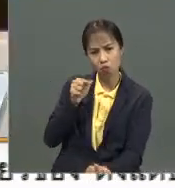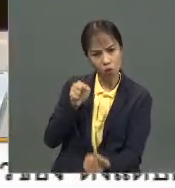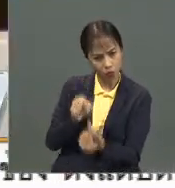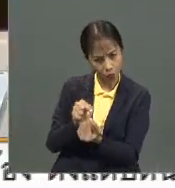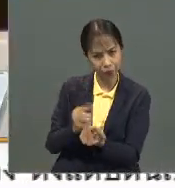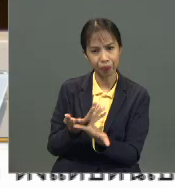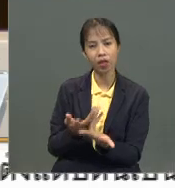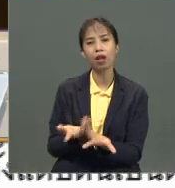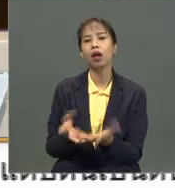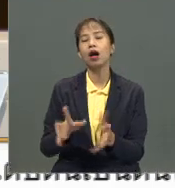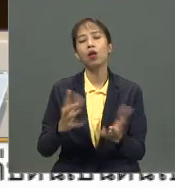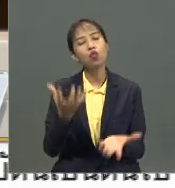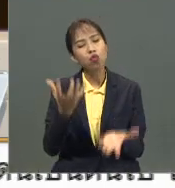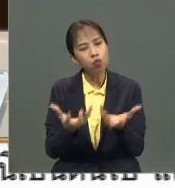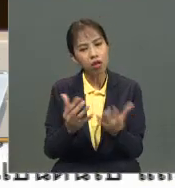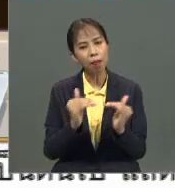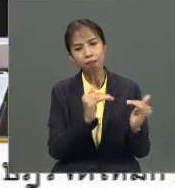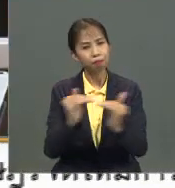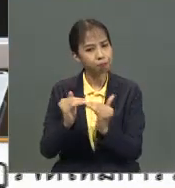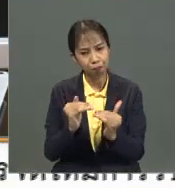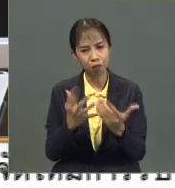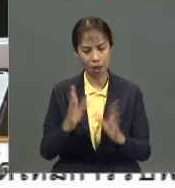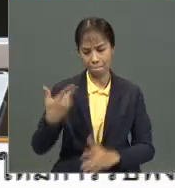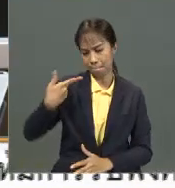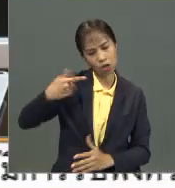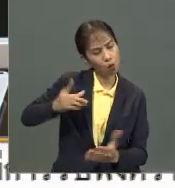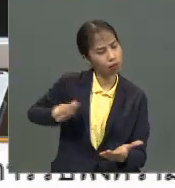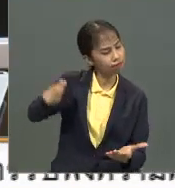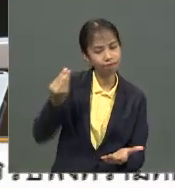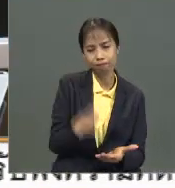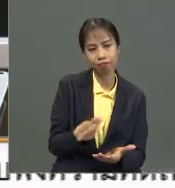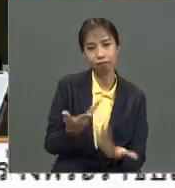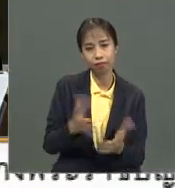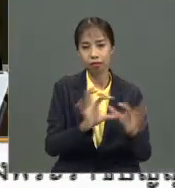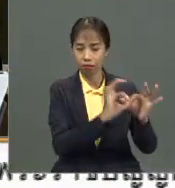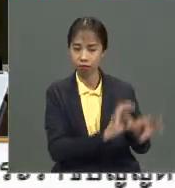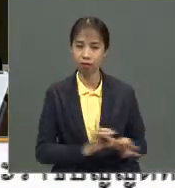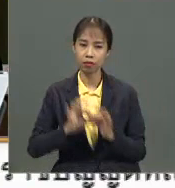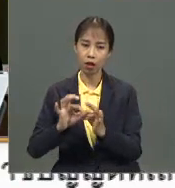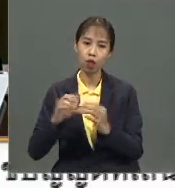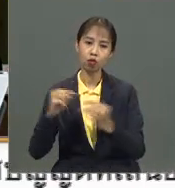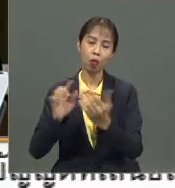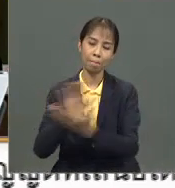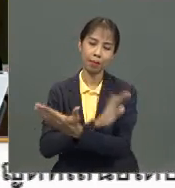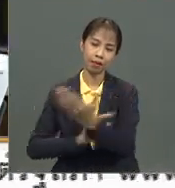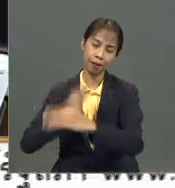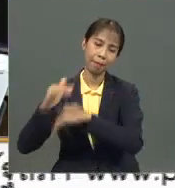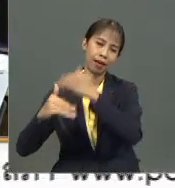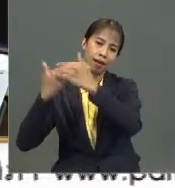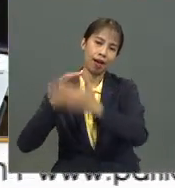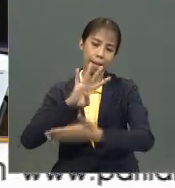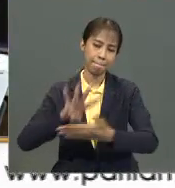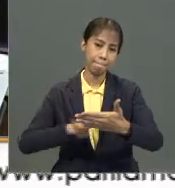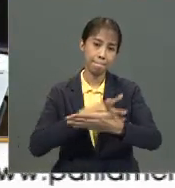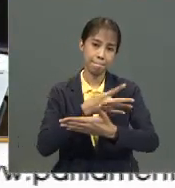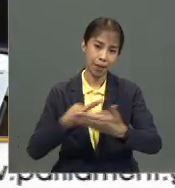าพเป็นธรรมไม่ซับซ้อนเกิดความคุ้มค่าและเป็นประโยชน์สูงสุดคลอดสอดคล้องกับการพัฒนาประเทศยุทธศาสตร์ชาตินโย